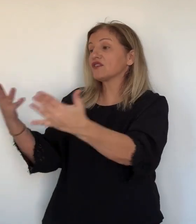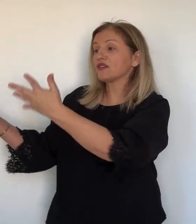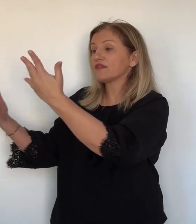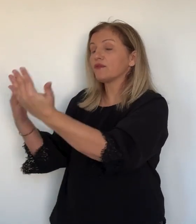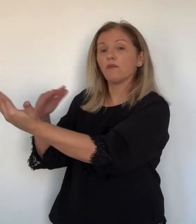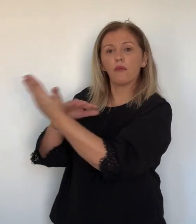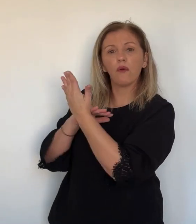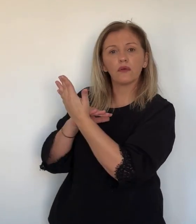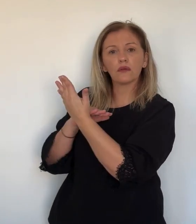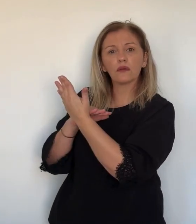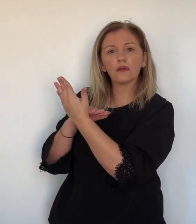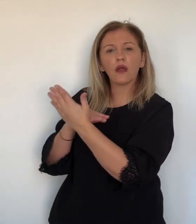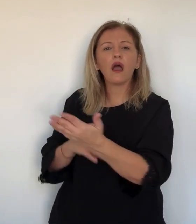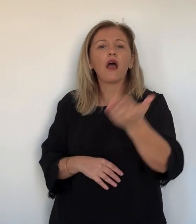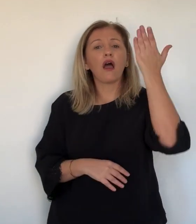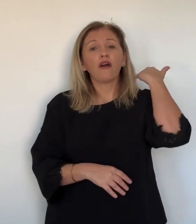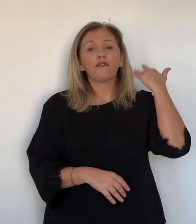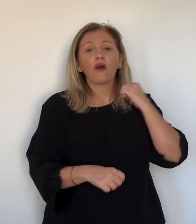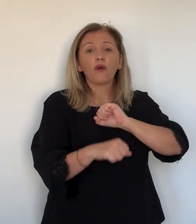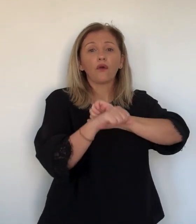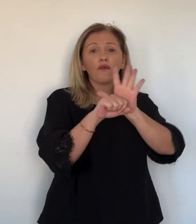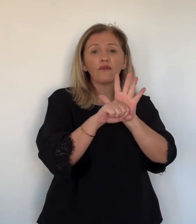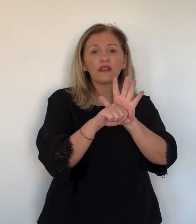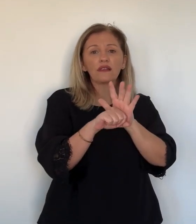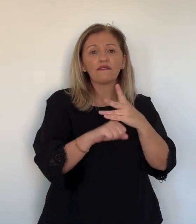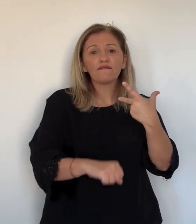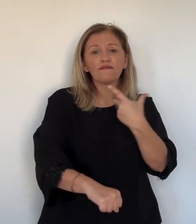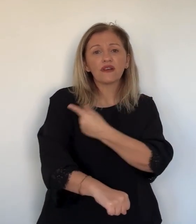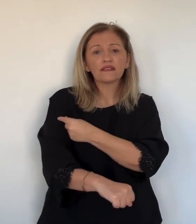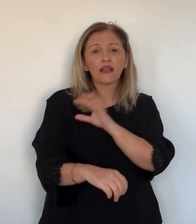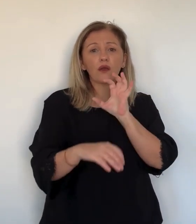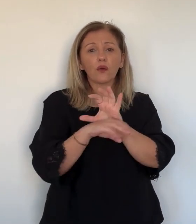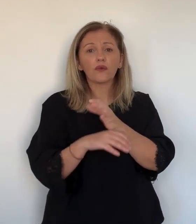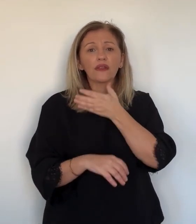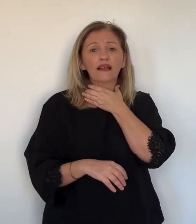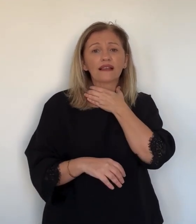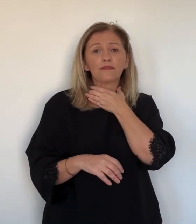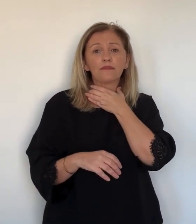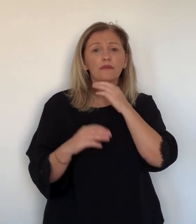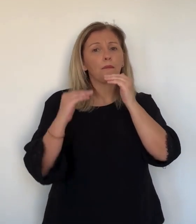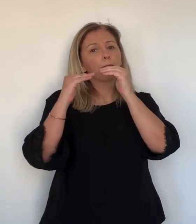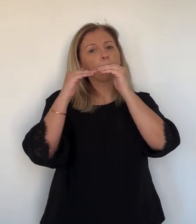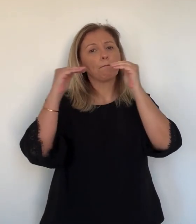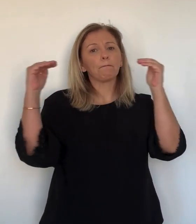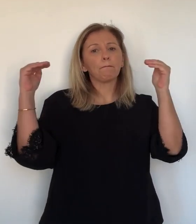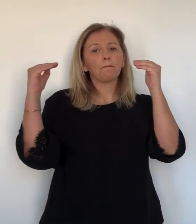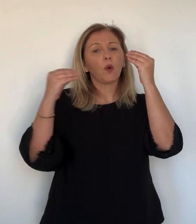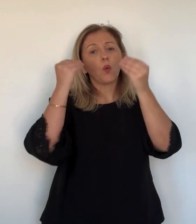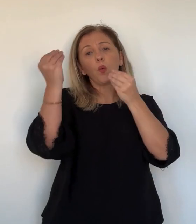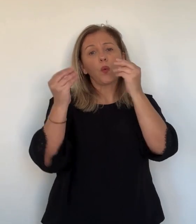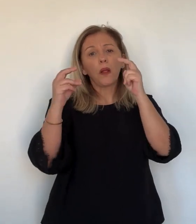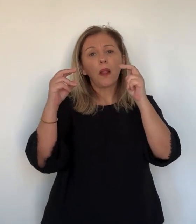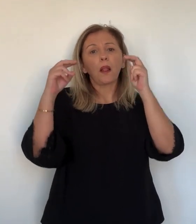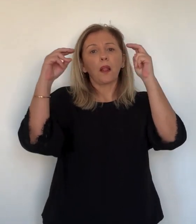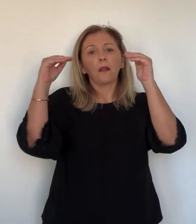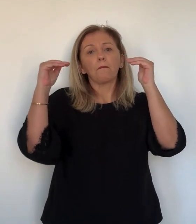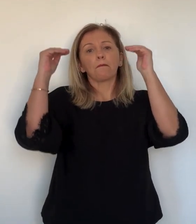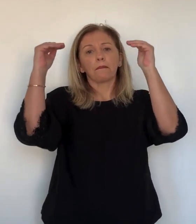taux de couverture vaccinale contre la grippe était à peu près stable, voire en légère augmentation jusqu'à la période du